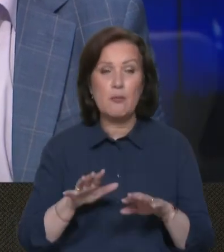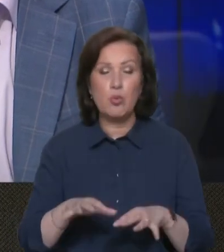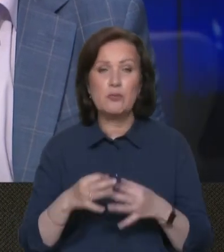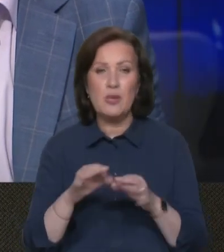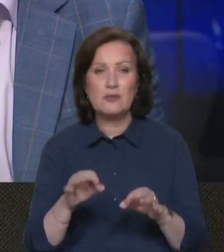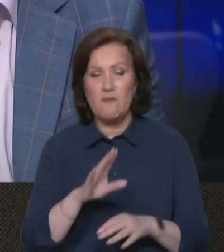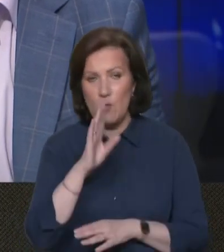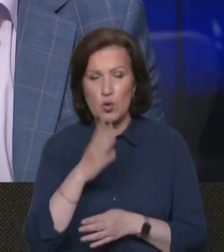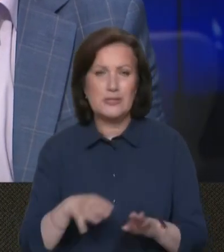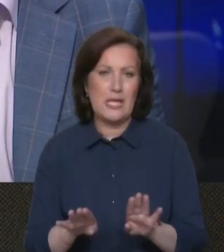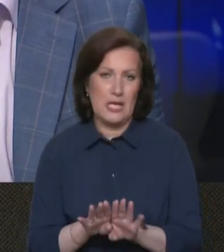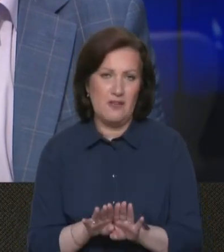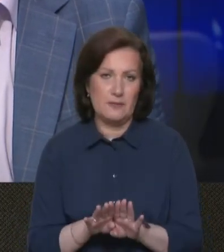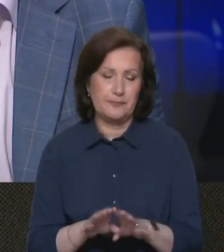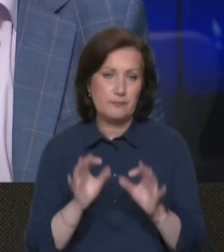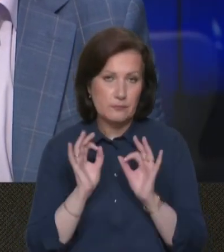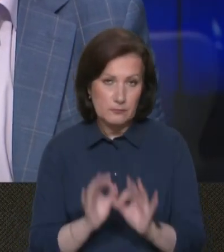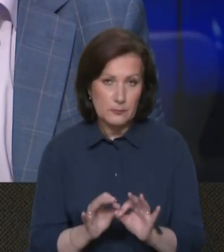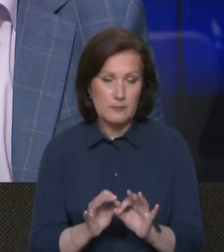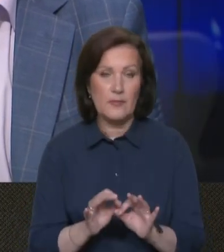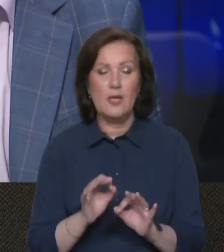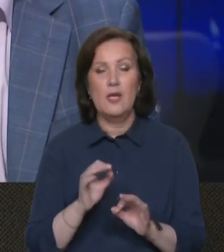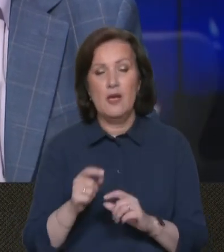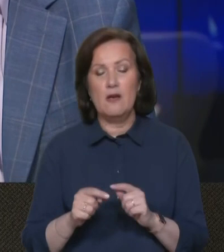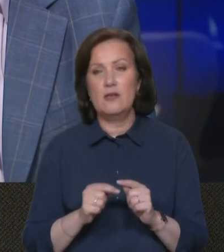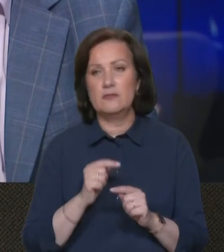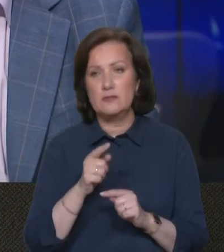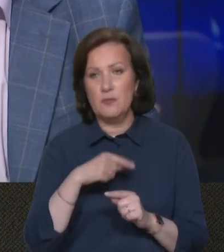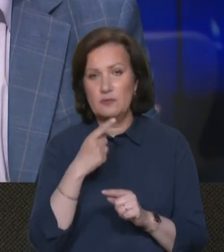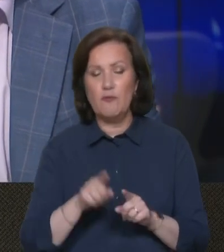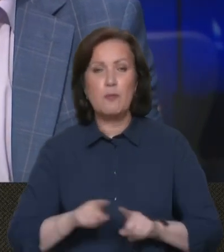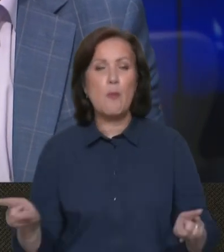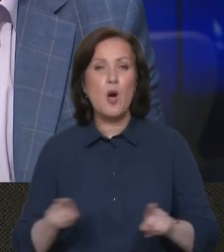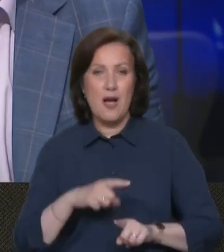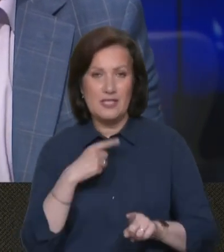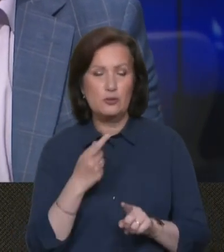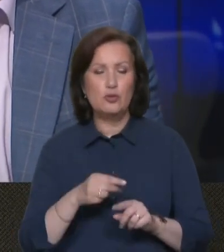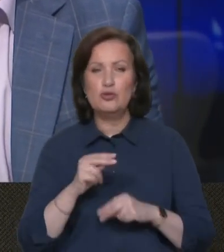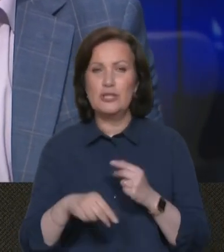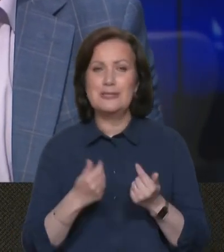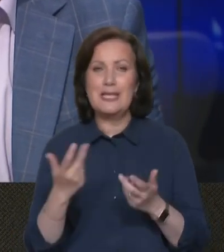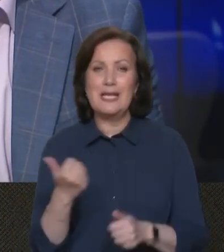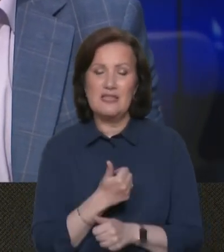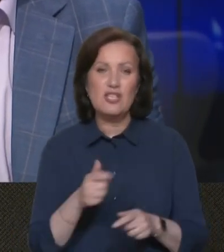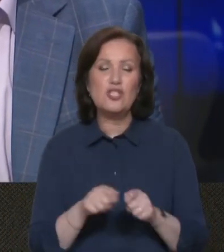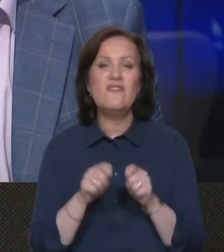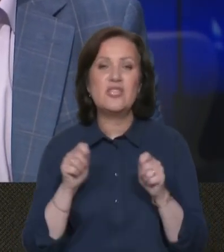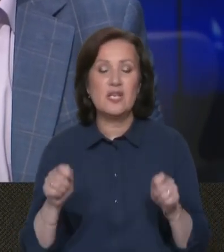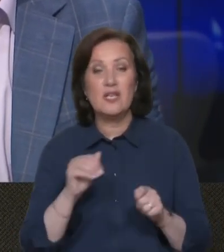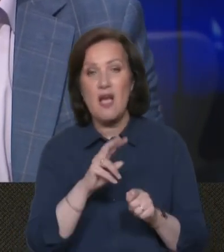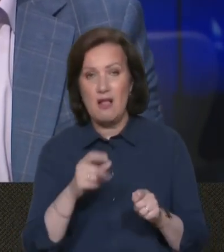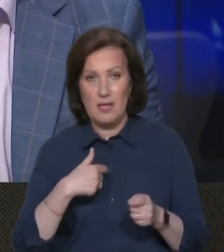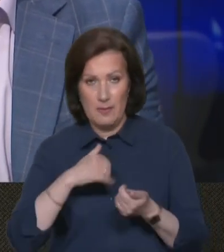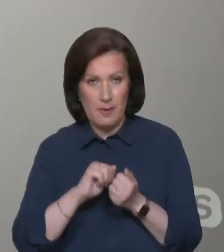перепуску ворог закрив. Звичайно, в чергову говориться і пропаганді, що може через декілька тижнів відкриє, але